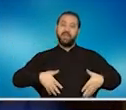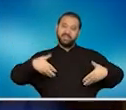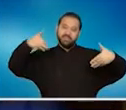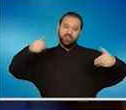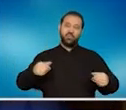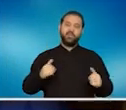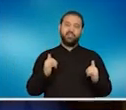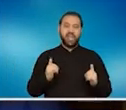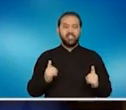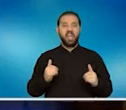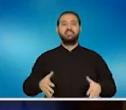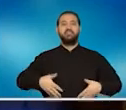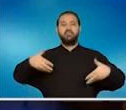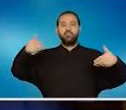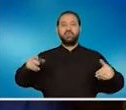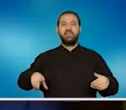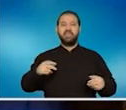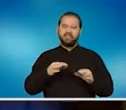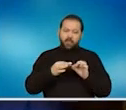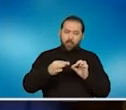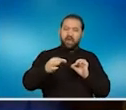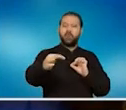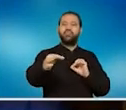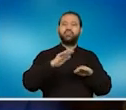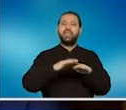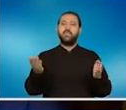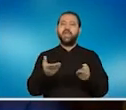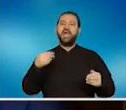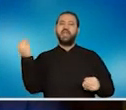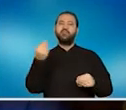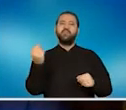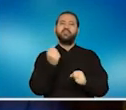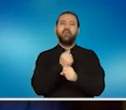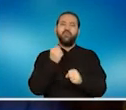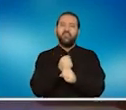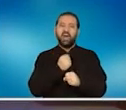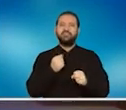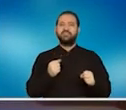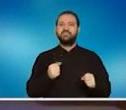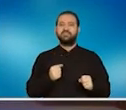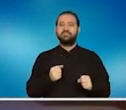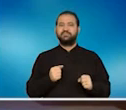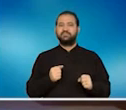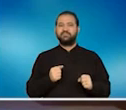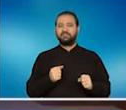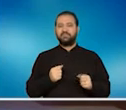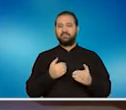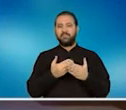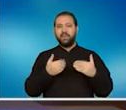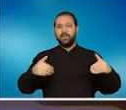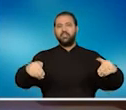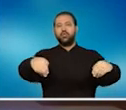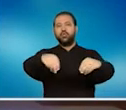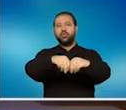se bucură și bucuria aceasta e o prelungire pe care Dumnezeu o rânduiește, o prelungire pe care